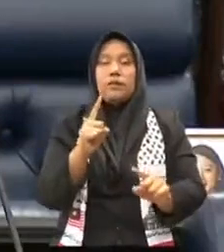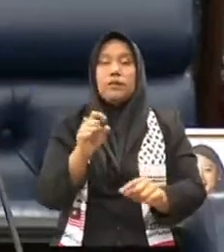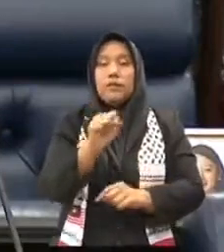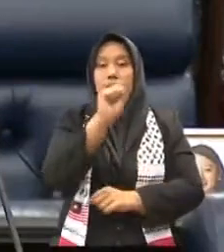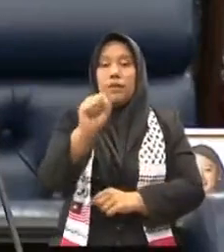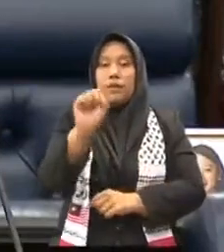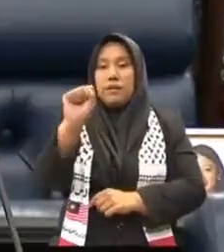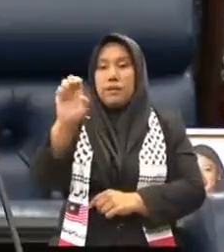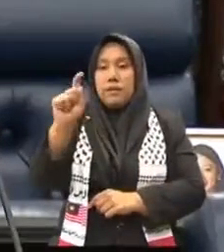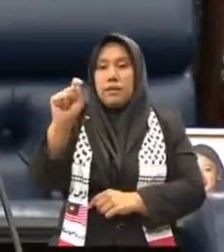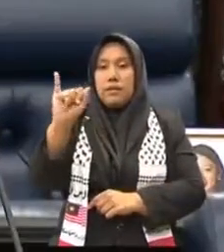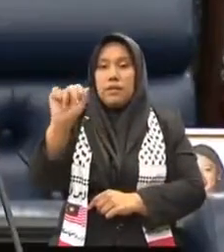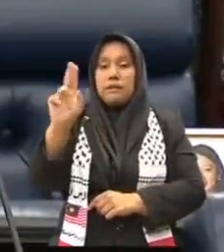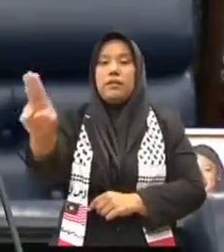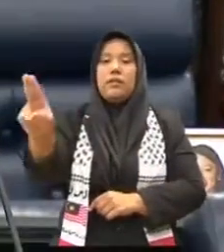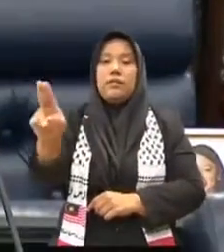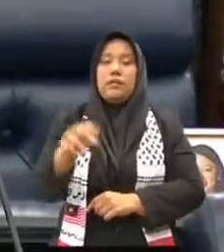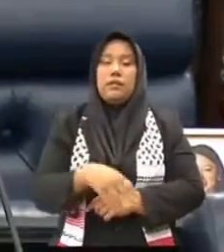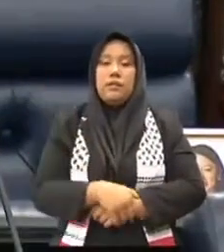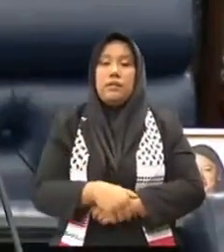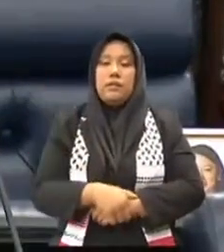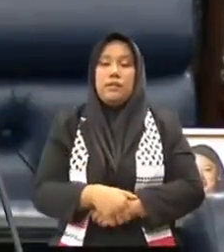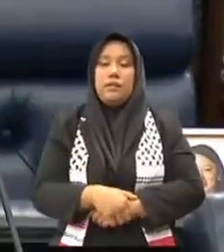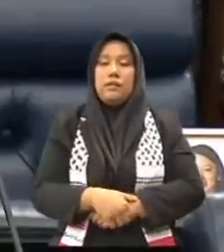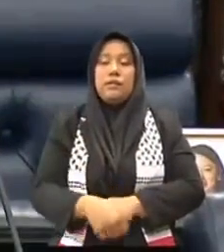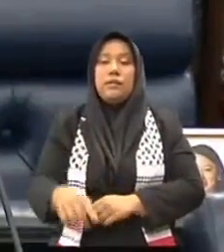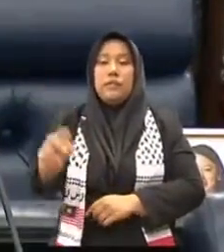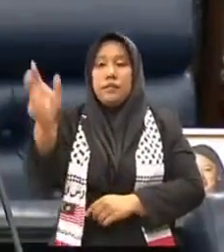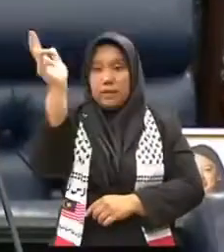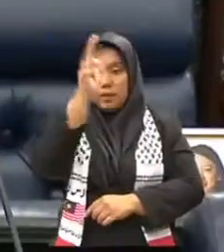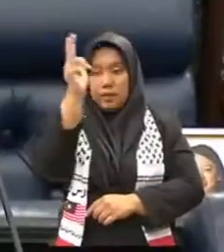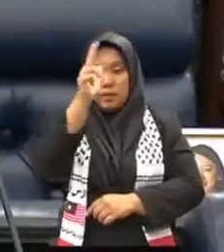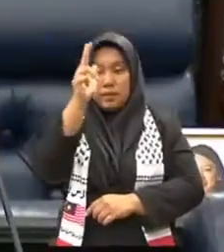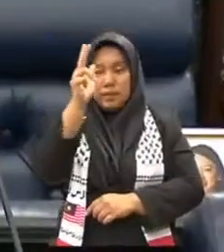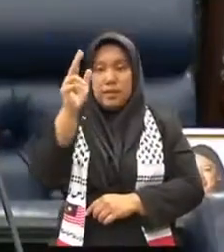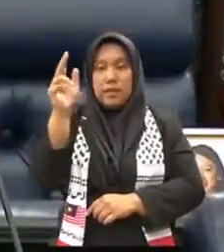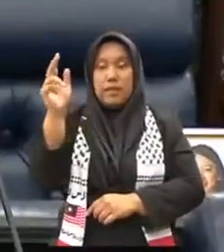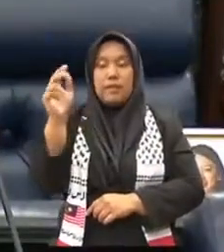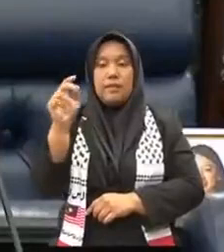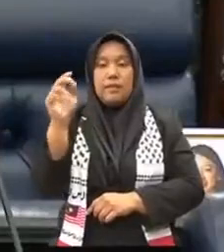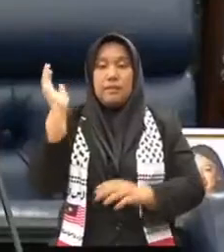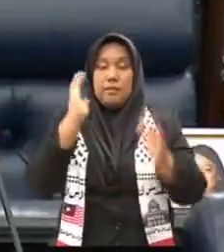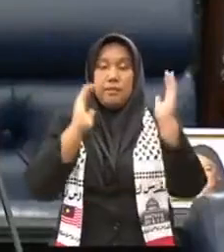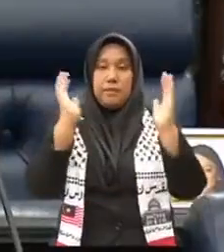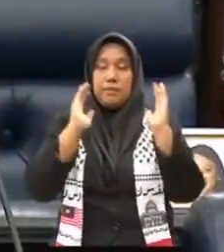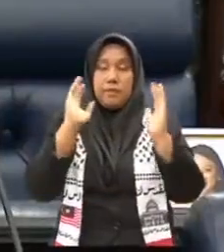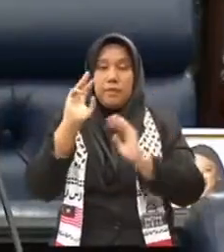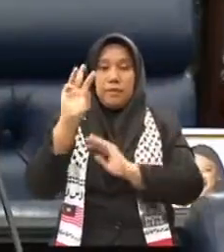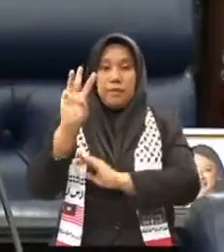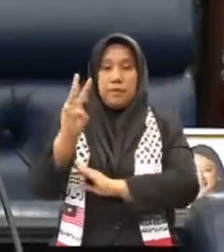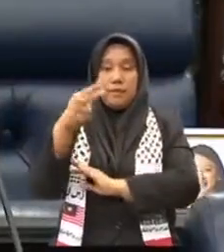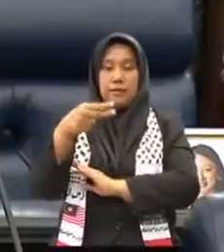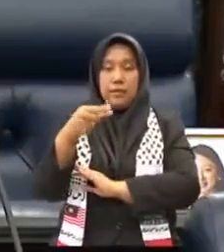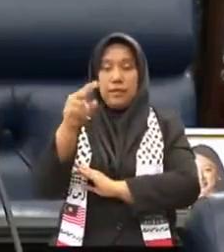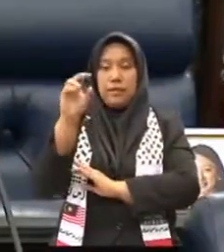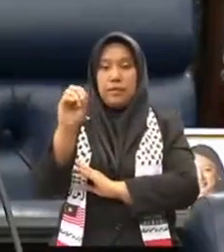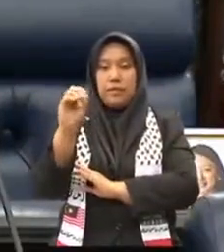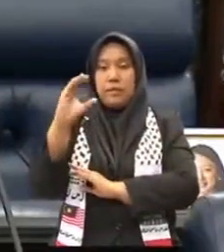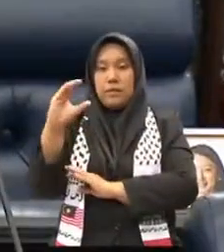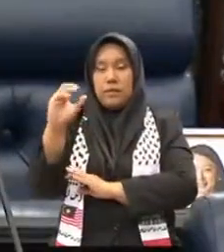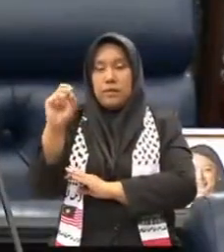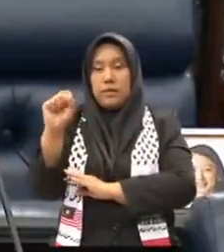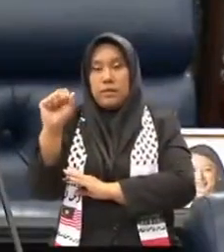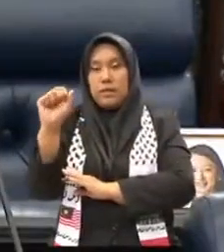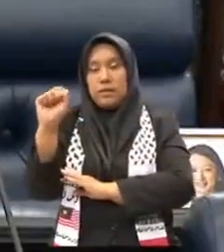ingin saya maklumkan bahawa pendirian Kerajaan Malaysia berhubung instrumen baharu W Who ca+ ini dan